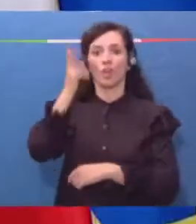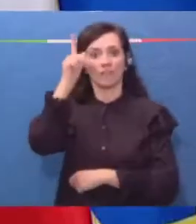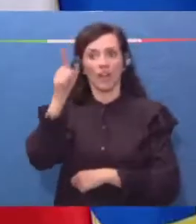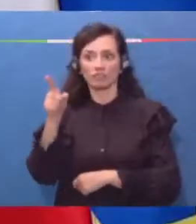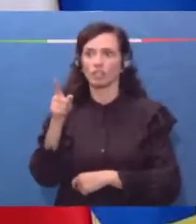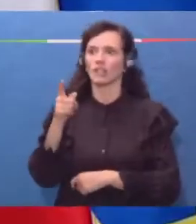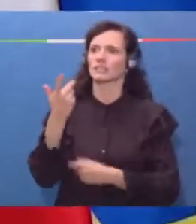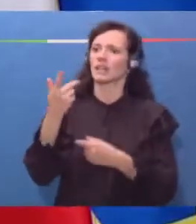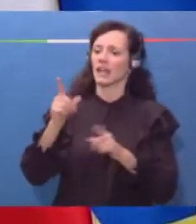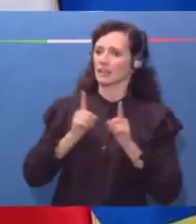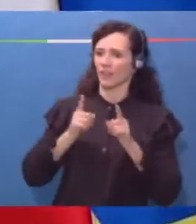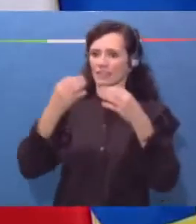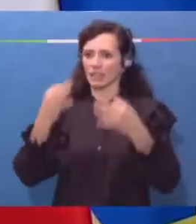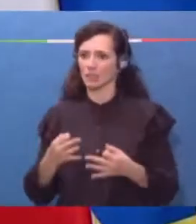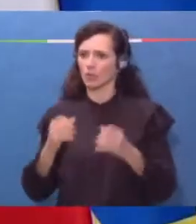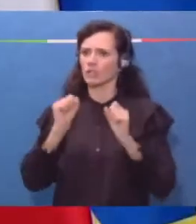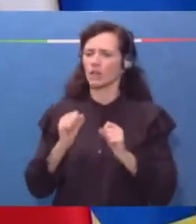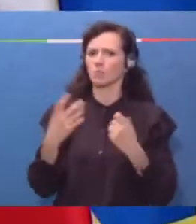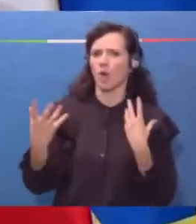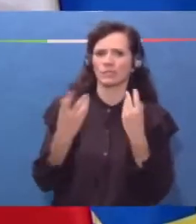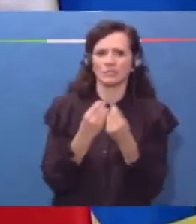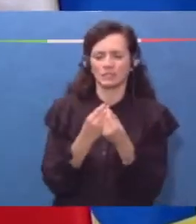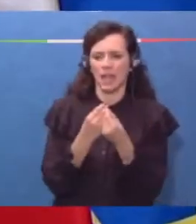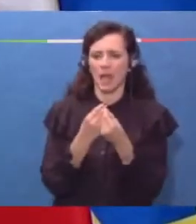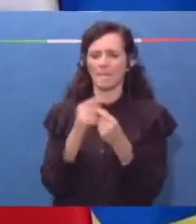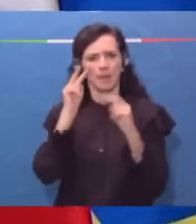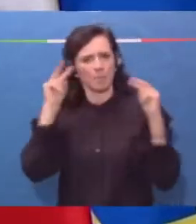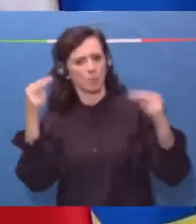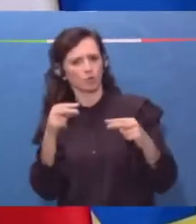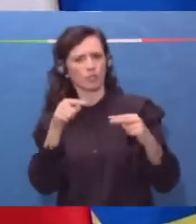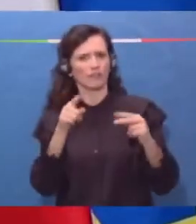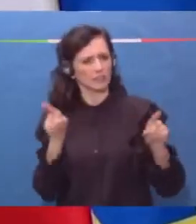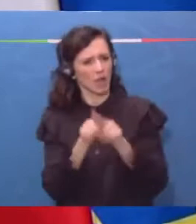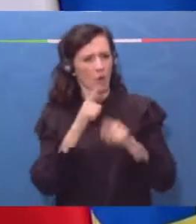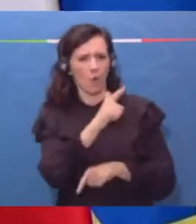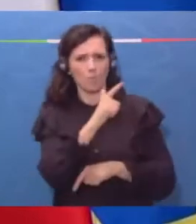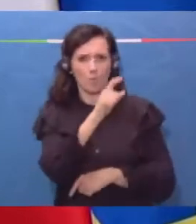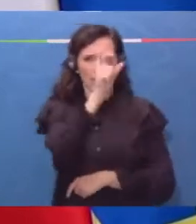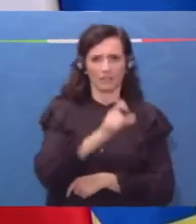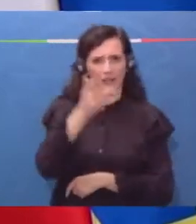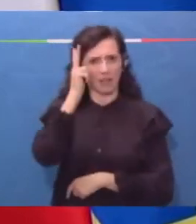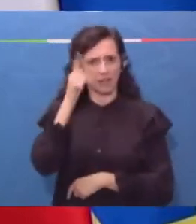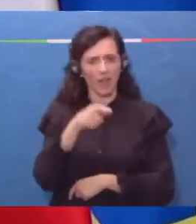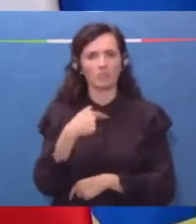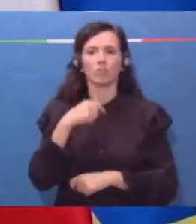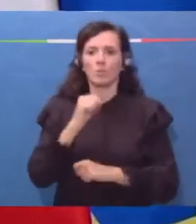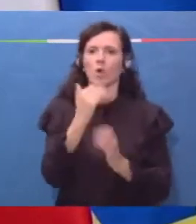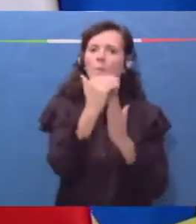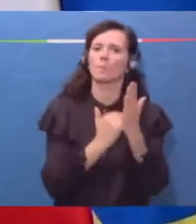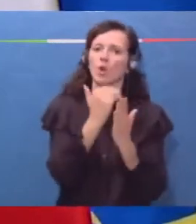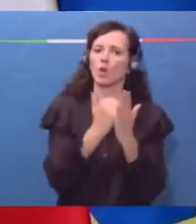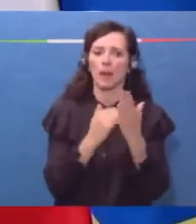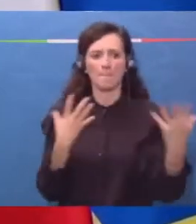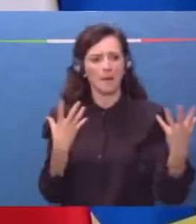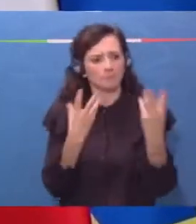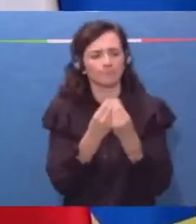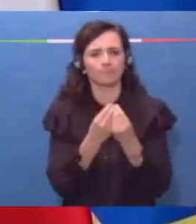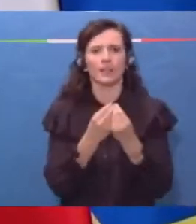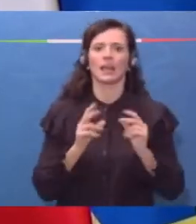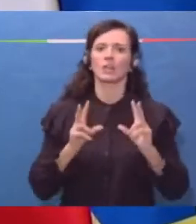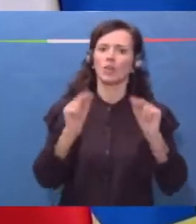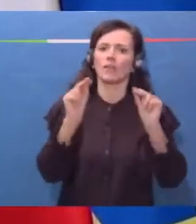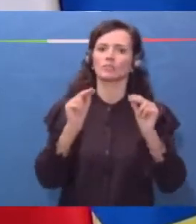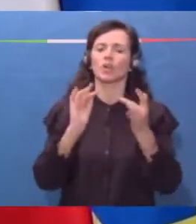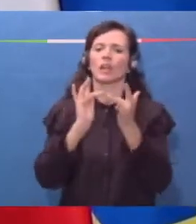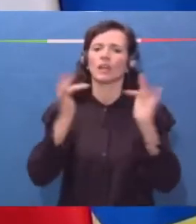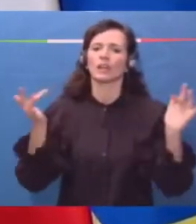che consente di articolare i nostri punti di vista comuni, un programma congiunto per l'innovazione